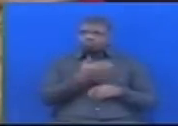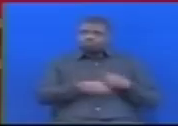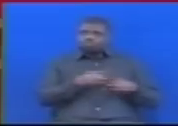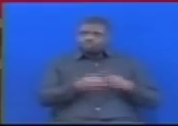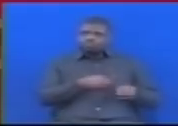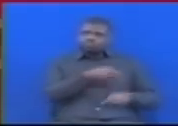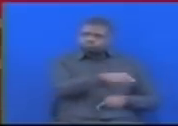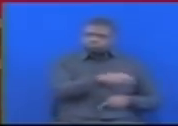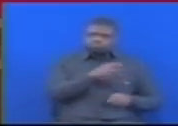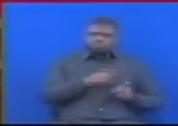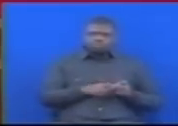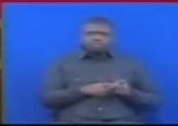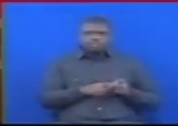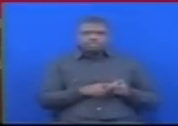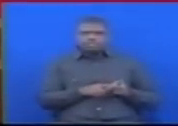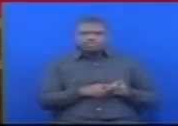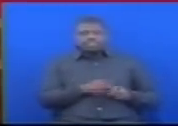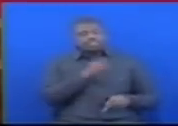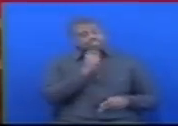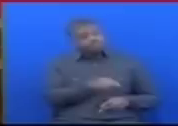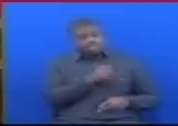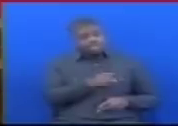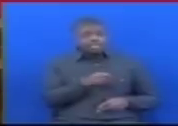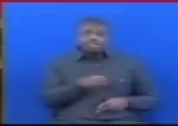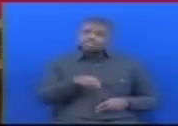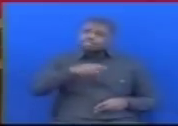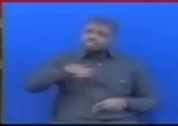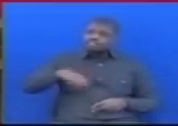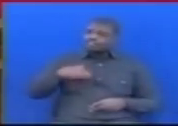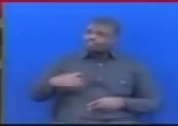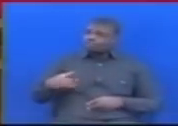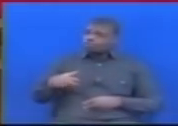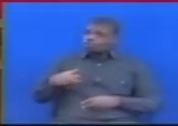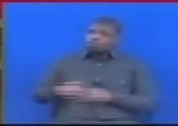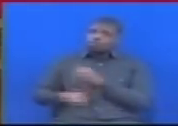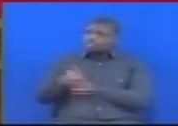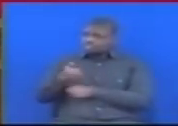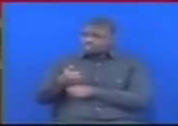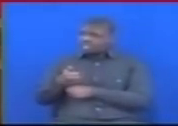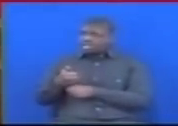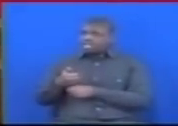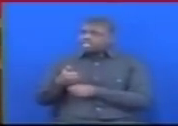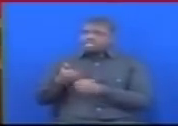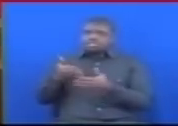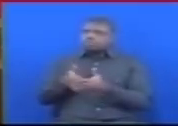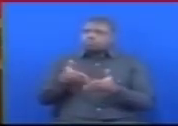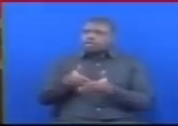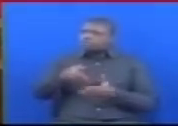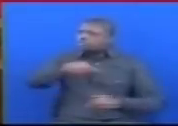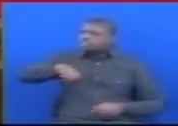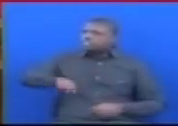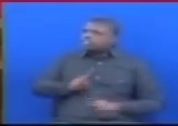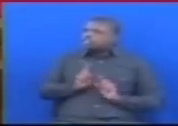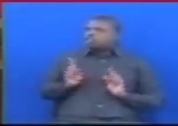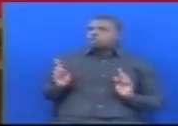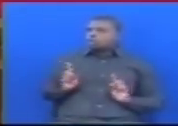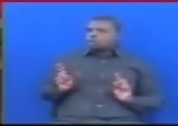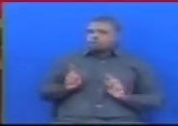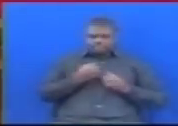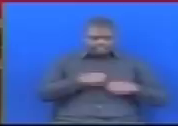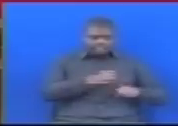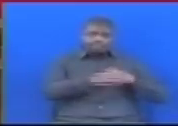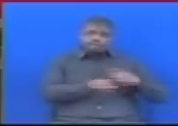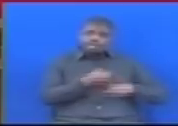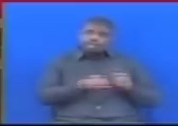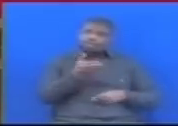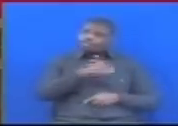huu. Mheshimiwa Spika, sisi kama viongozi wa wizara tulikishasema kwamba hatutakuwa kikwazo kwenye utekelezaji wa miradi ya maji. Mheshimiwa